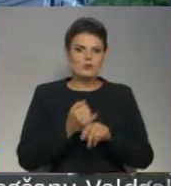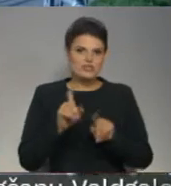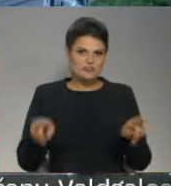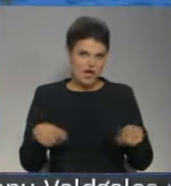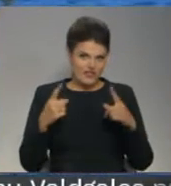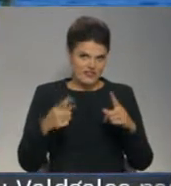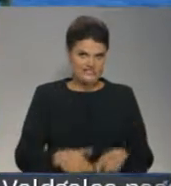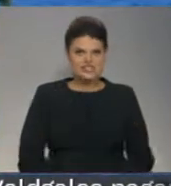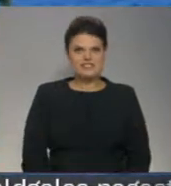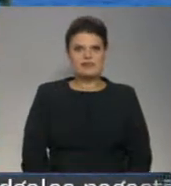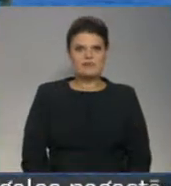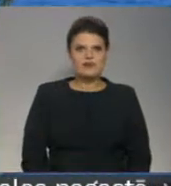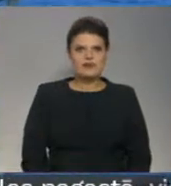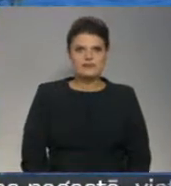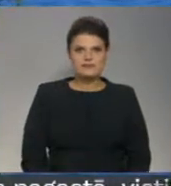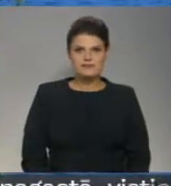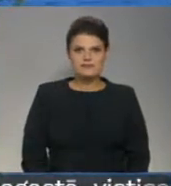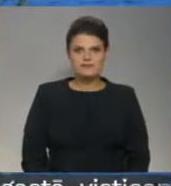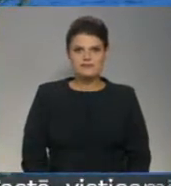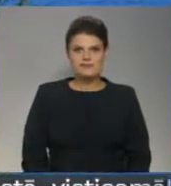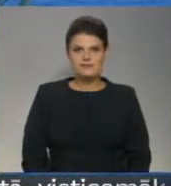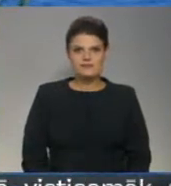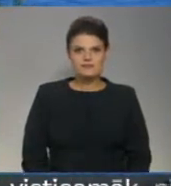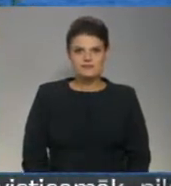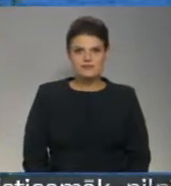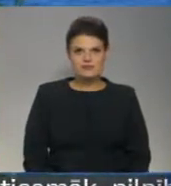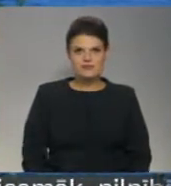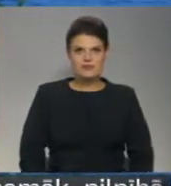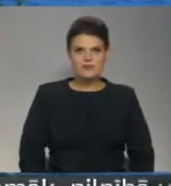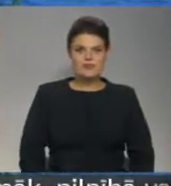attīstību. Sandra Leitāne, Andrs Pāns, Zemgales reģionālā televīzija.